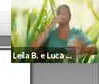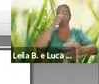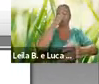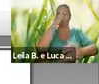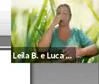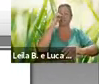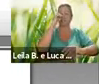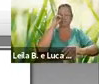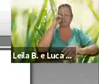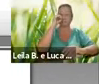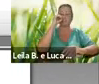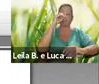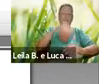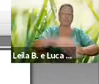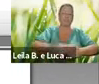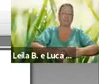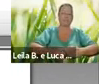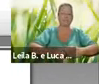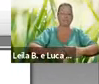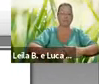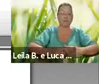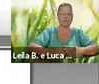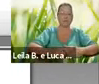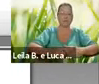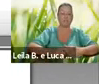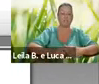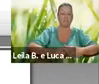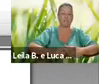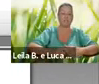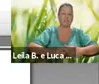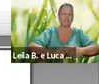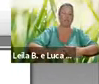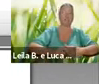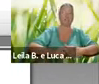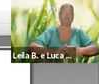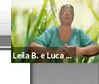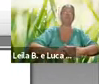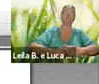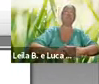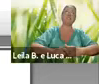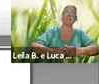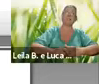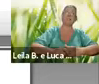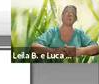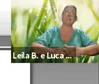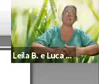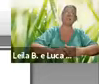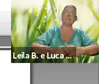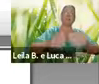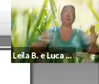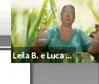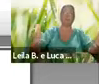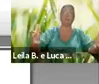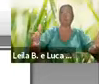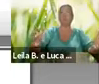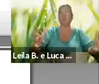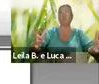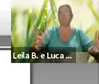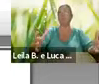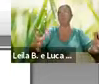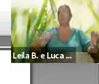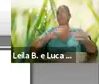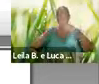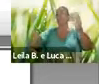nostro amico di nosso lar. No, André Luiz acompanhava André Luiz a fare la visita a un gruppo